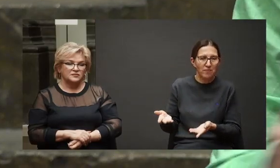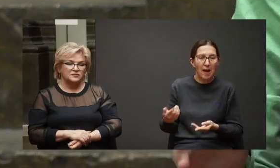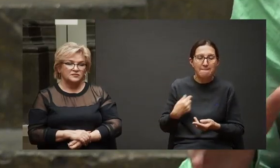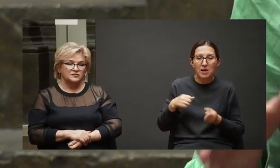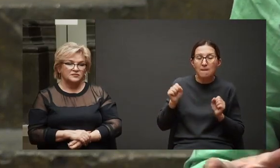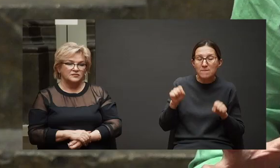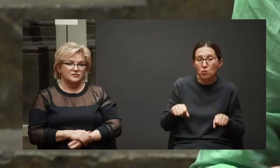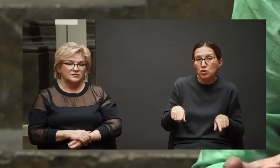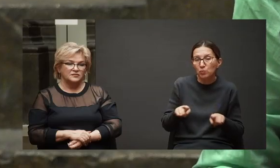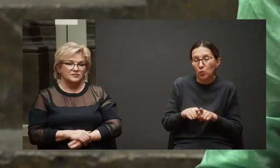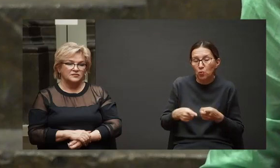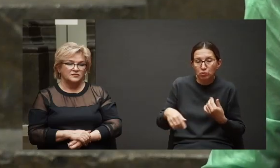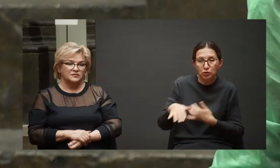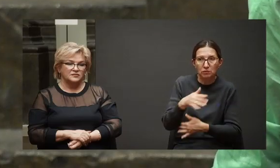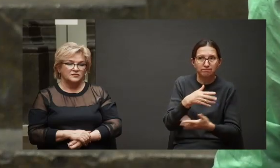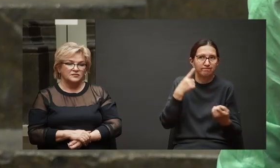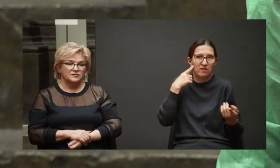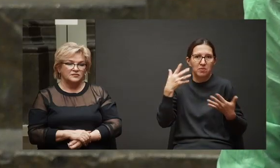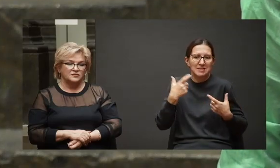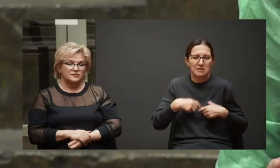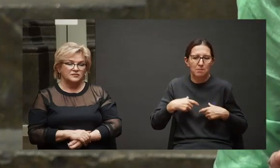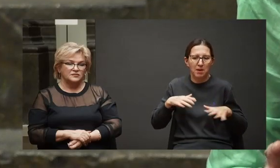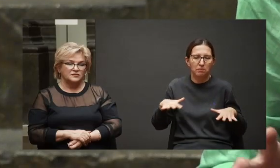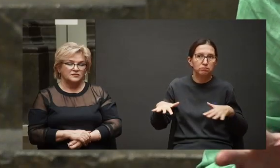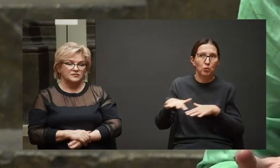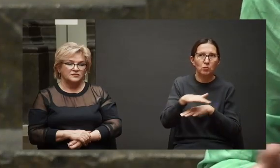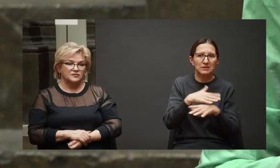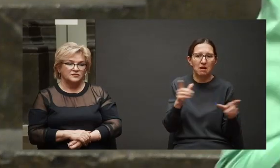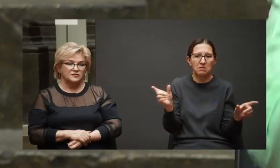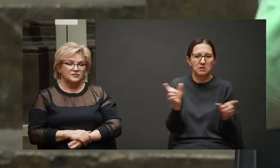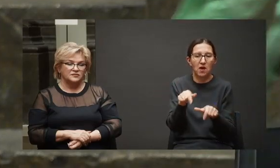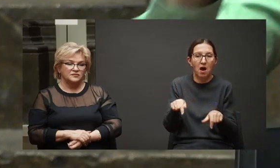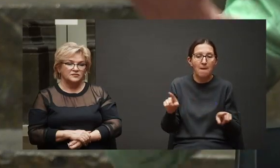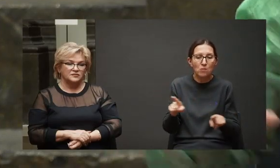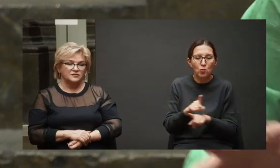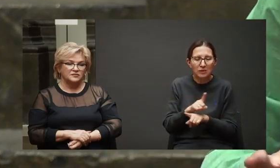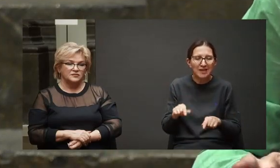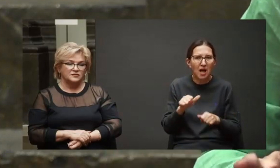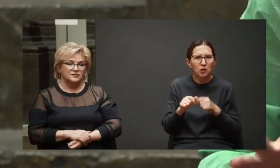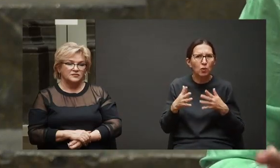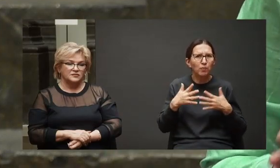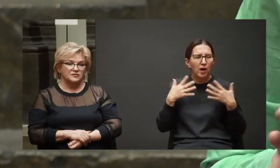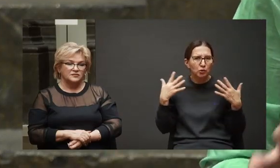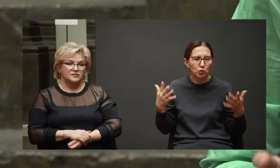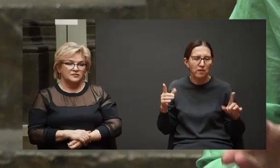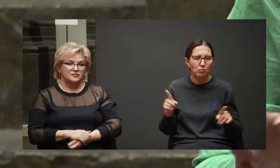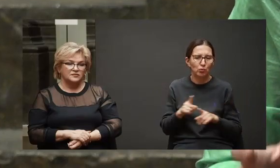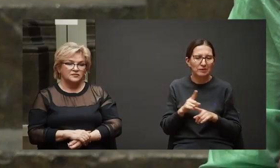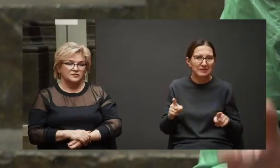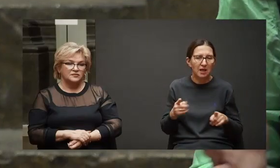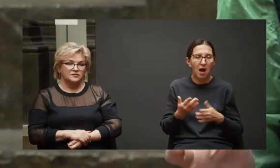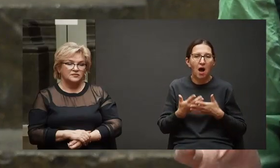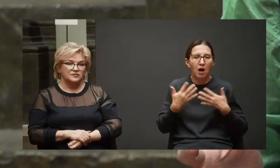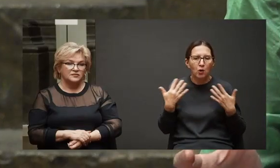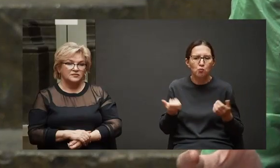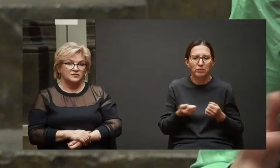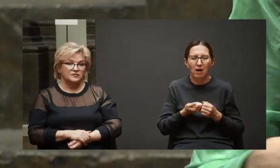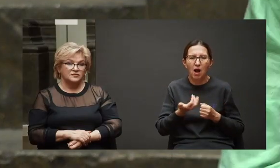можем вообразить себе в пространстве музея, особенно такого большого музея, огромное